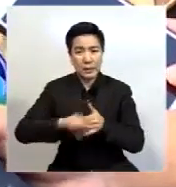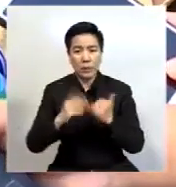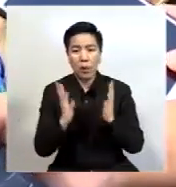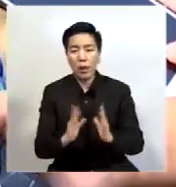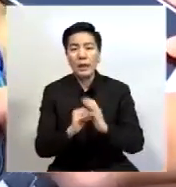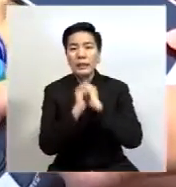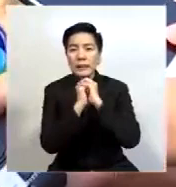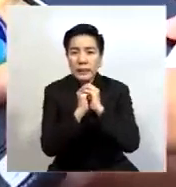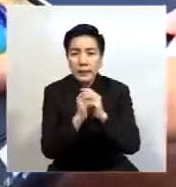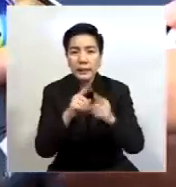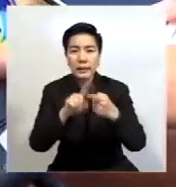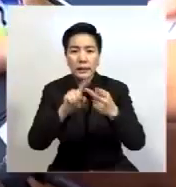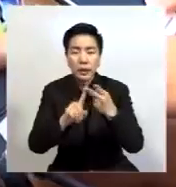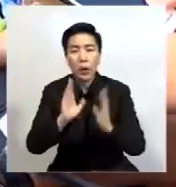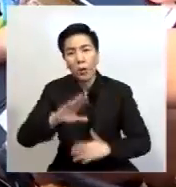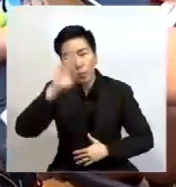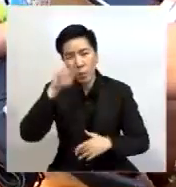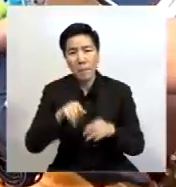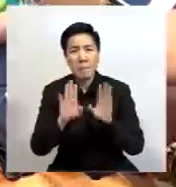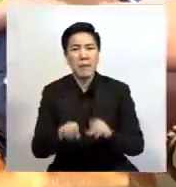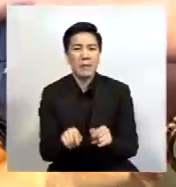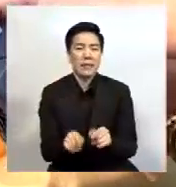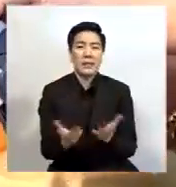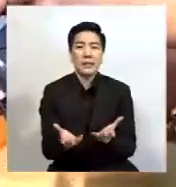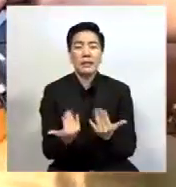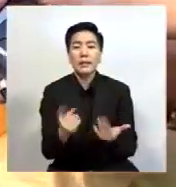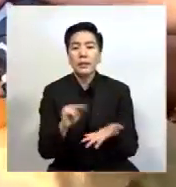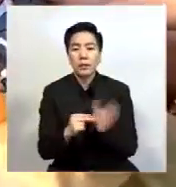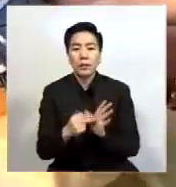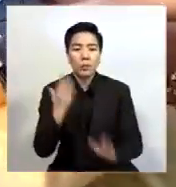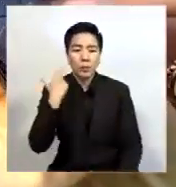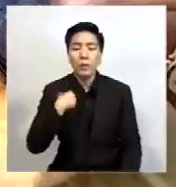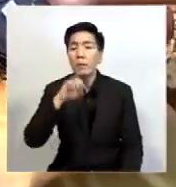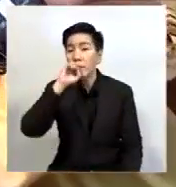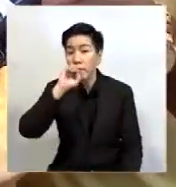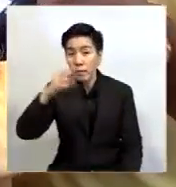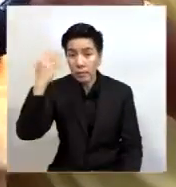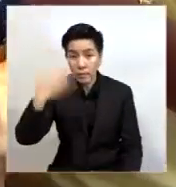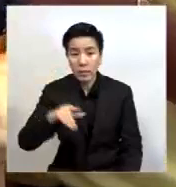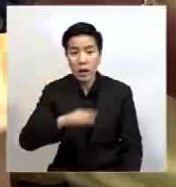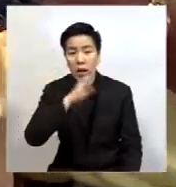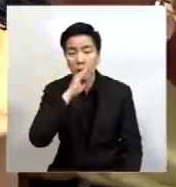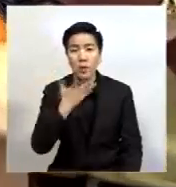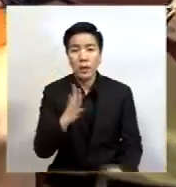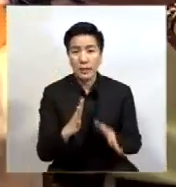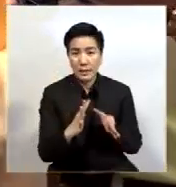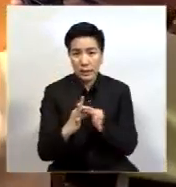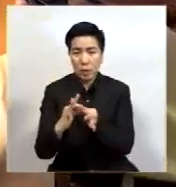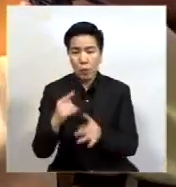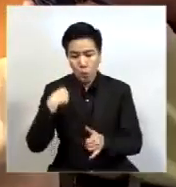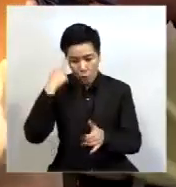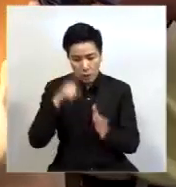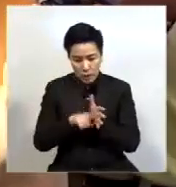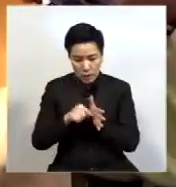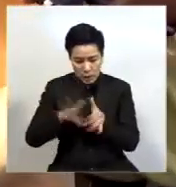คนจีนกับผู้ป่วยตอนนี้มันยังเป็นอย่างนี้อยู่นะครับอย่างที่ผมเคยบอกตั้งแต่แรกว่าไงว่าถ้ายังโยงได้แล้วรู้ว่าที่มา